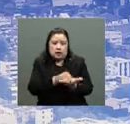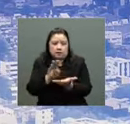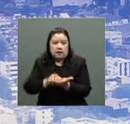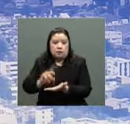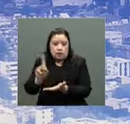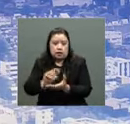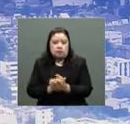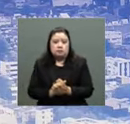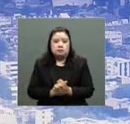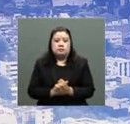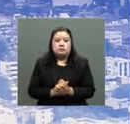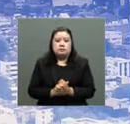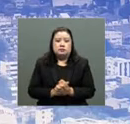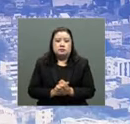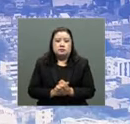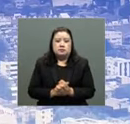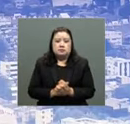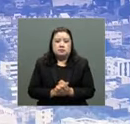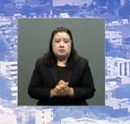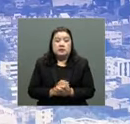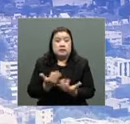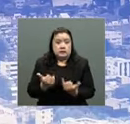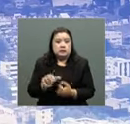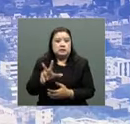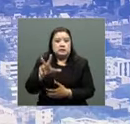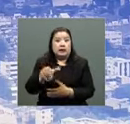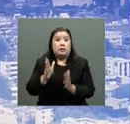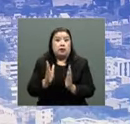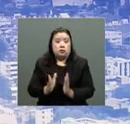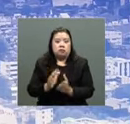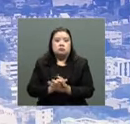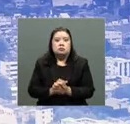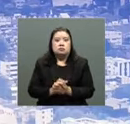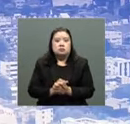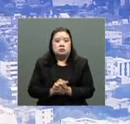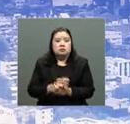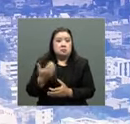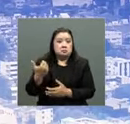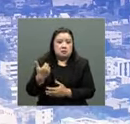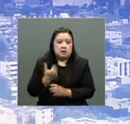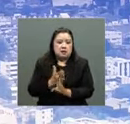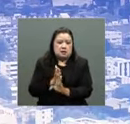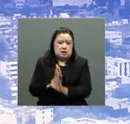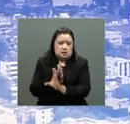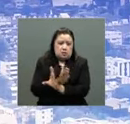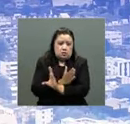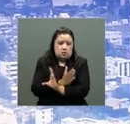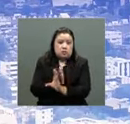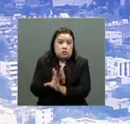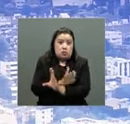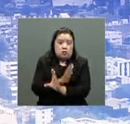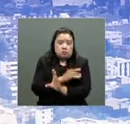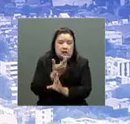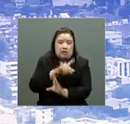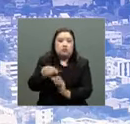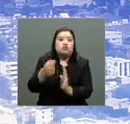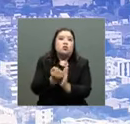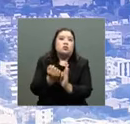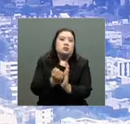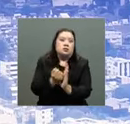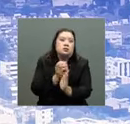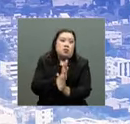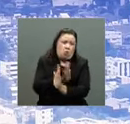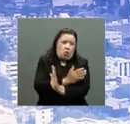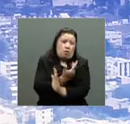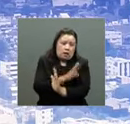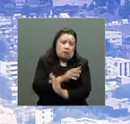ว่าชุดข้อมูลนี้เป็นชุดข้อมูลก่อนที่จะมีการได้ประกาศกันว่าจะต้องมีการลงทะเบียนกันก่อนนะครับซึ่งอัน